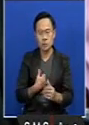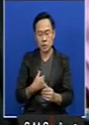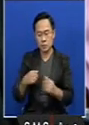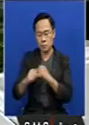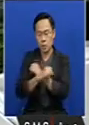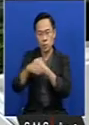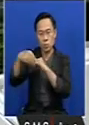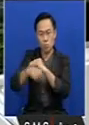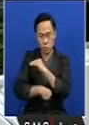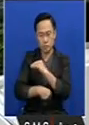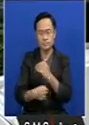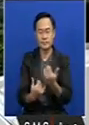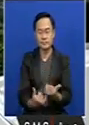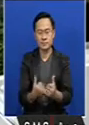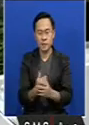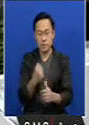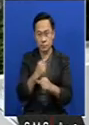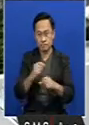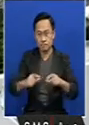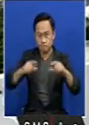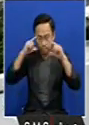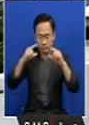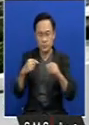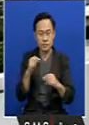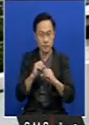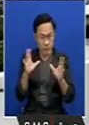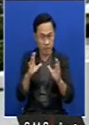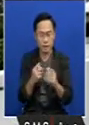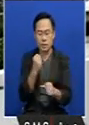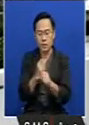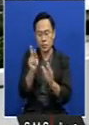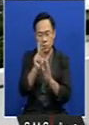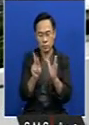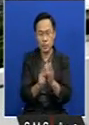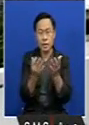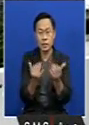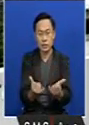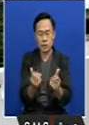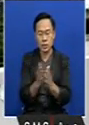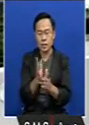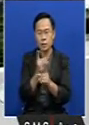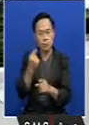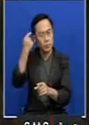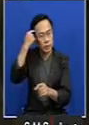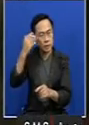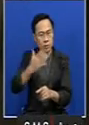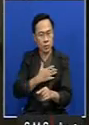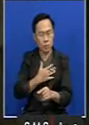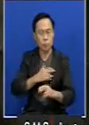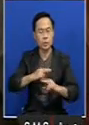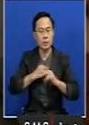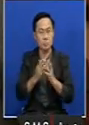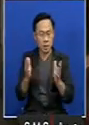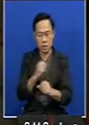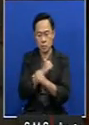ปราบโกงค่ะก็เลยทำให้หน้าตาของร่างรัฐธรรมนูญฉบับที่ออกมาล่าสุดนั้นยึดความคิดความเห็นของตัวเองเป็น